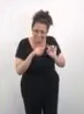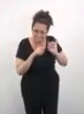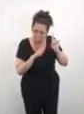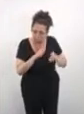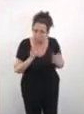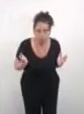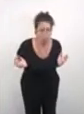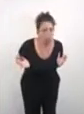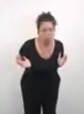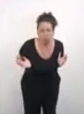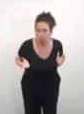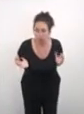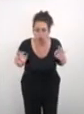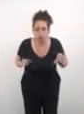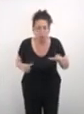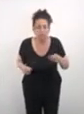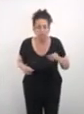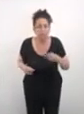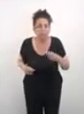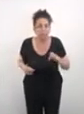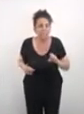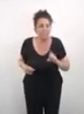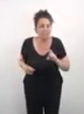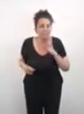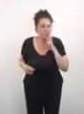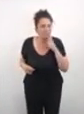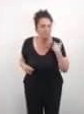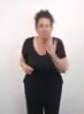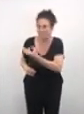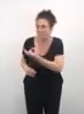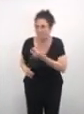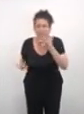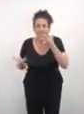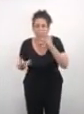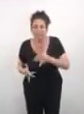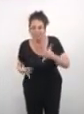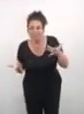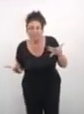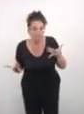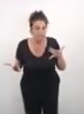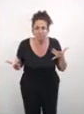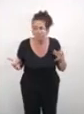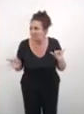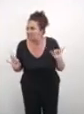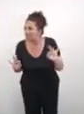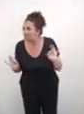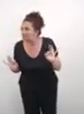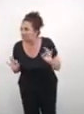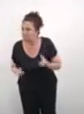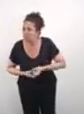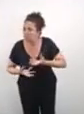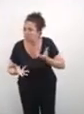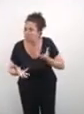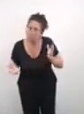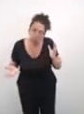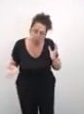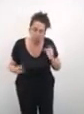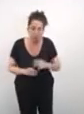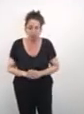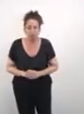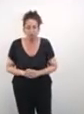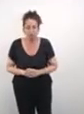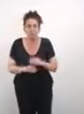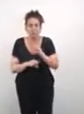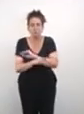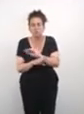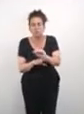notre collègue Amin Smi soit un peu déçu que l'on n'en ait pas parlé. Après, je pense que sur la sécurité, ce qu'il faut, c'est éviter de